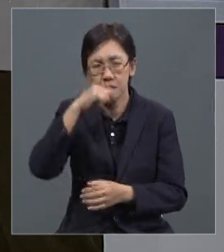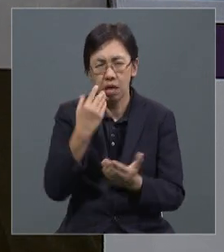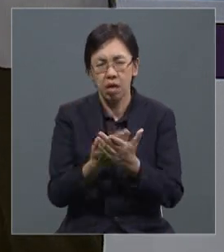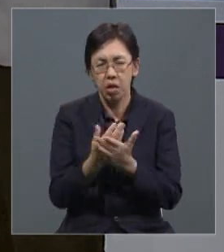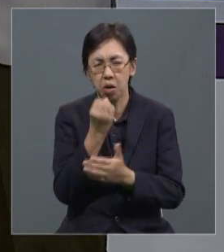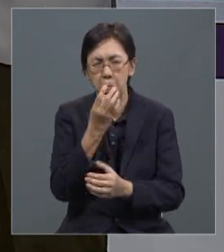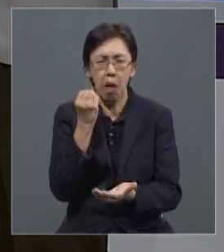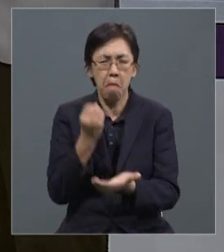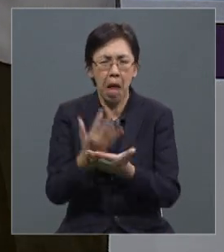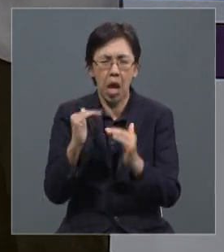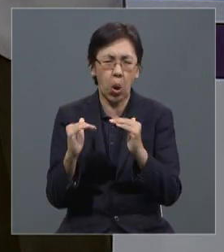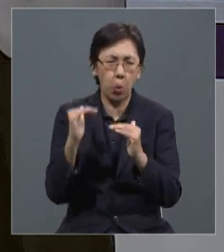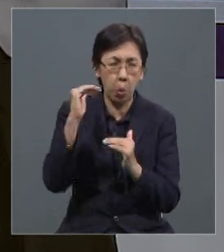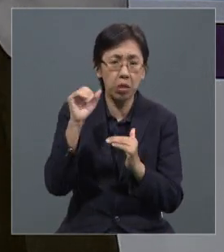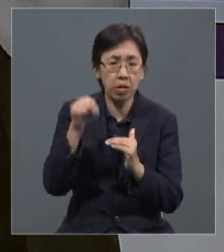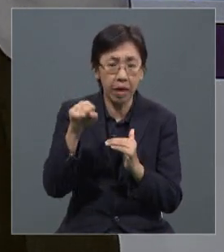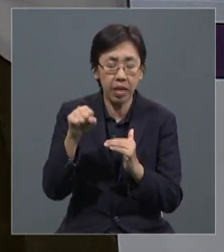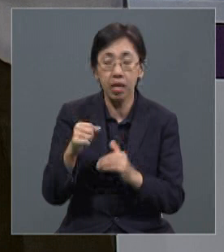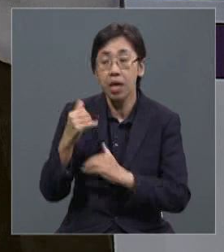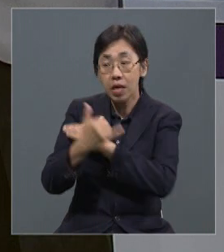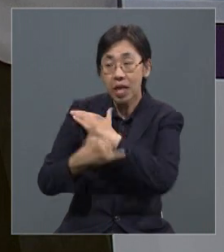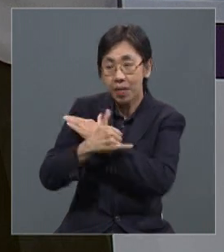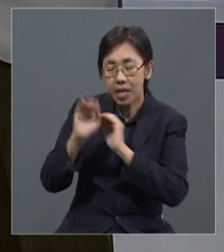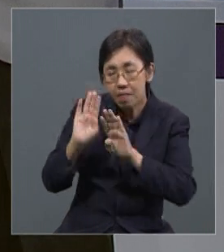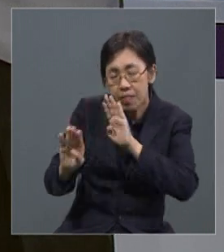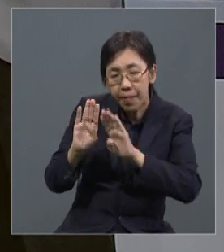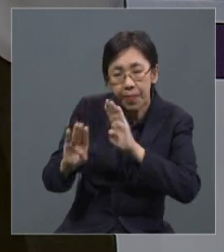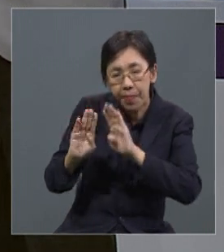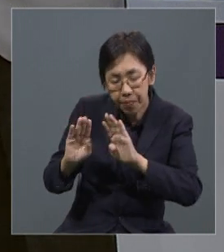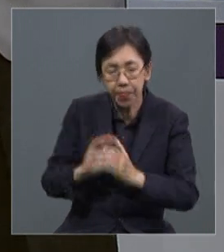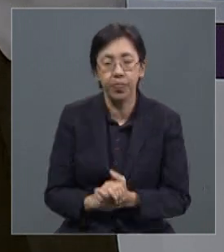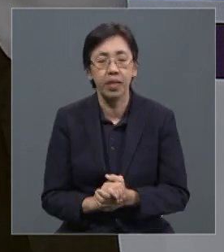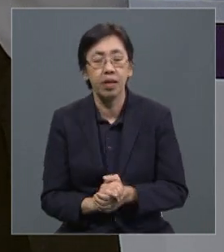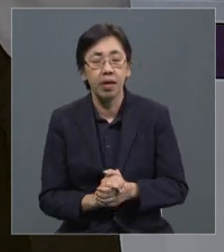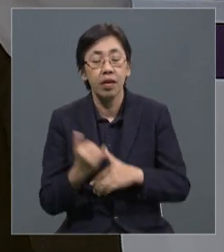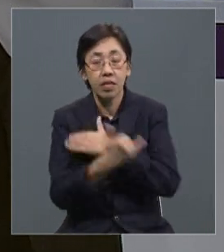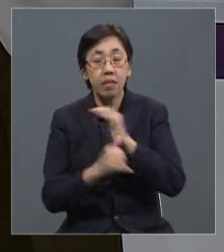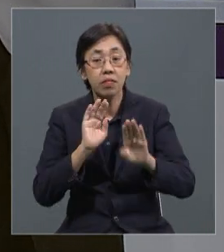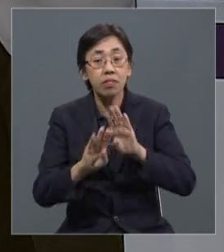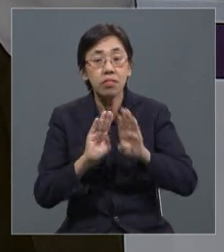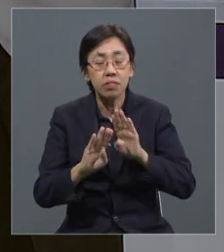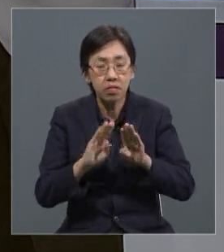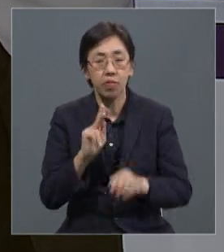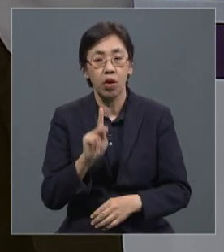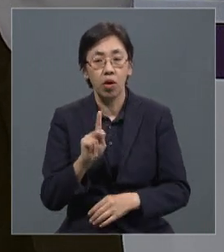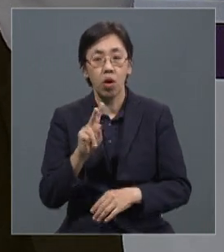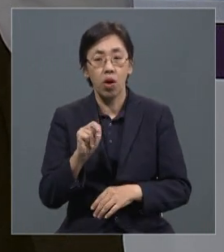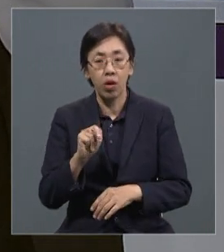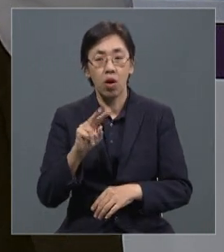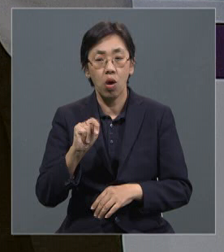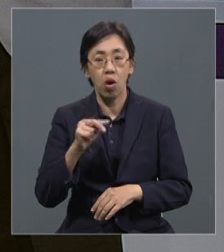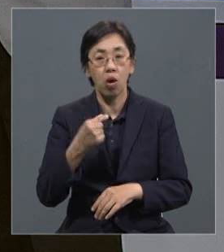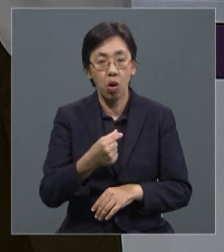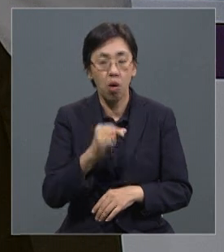ไปหรือเปล่าก็เอาต่างประเทศมาเทียบครับทีนี้ทางกนง.ยืนยันว่าดอกเบี้ยนโยบายของไทยไ